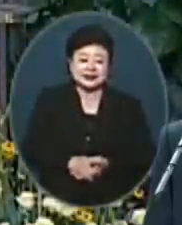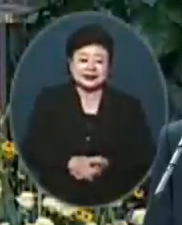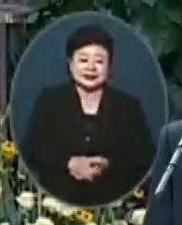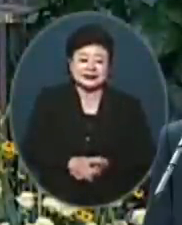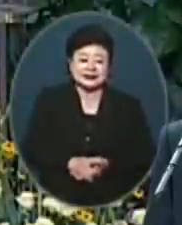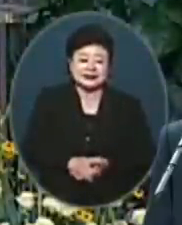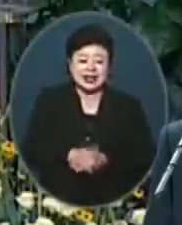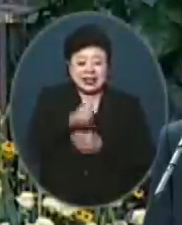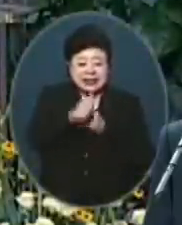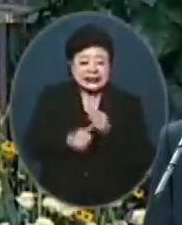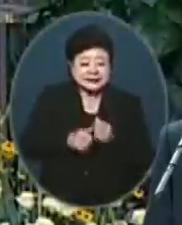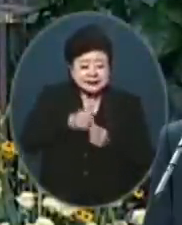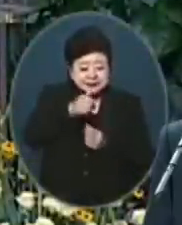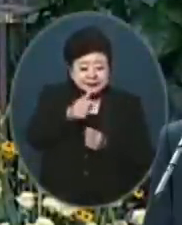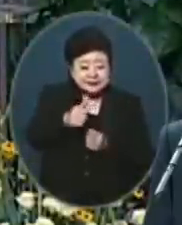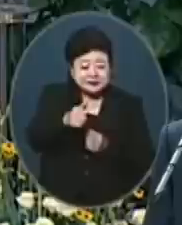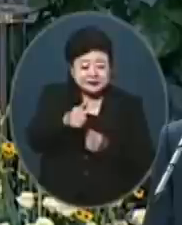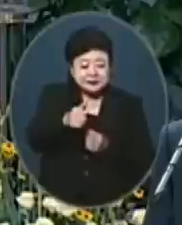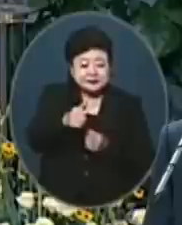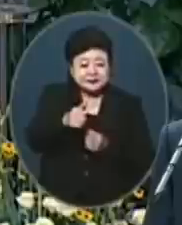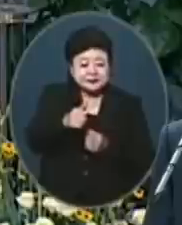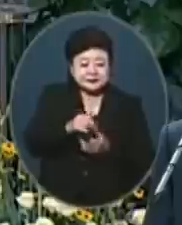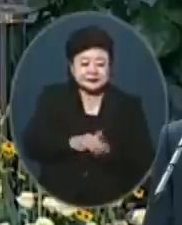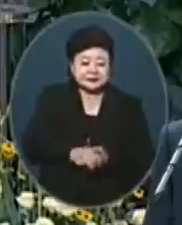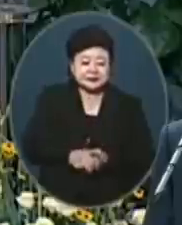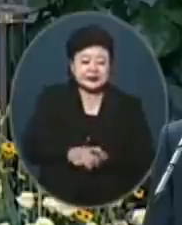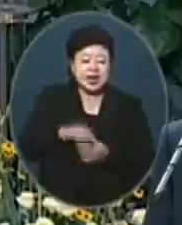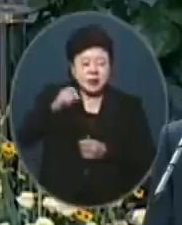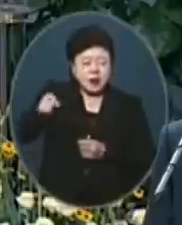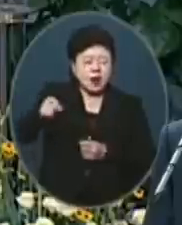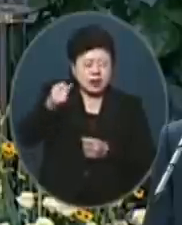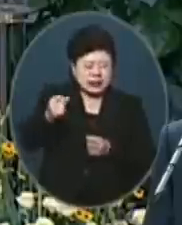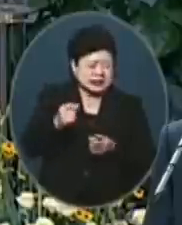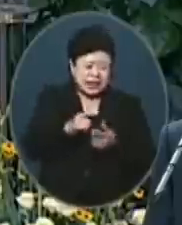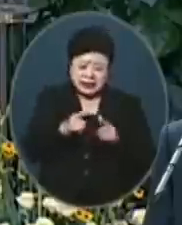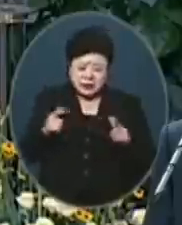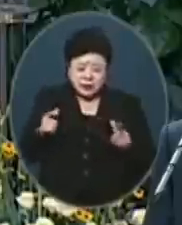하나님 구말리 정치는 멀리 계신 것 같지만은